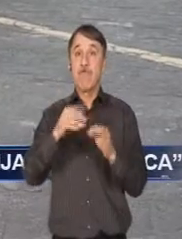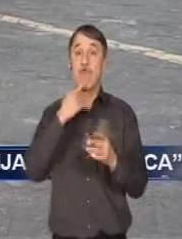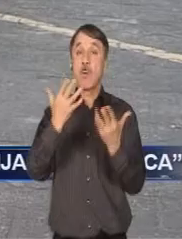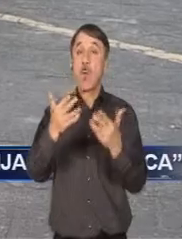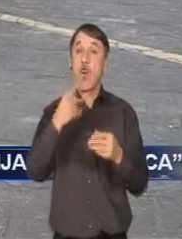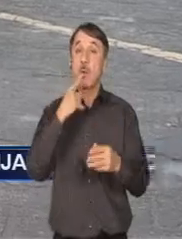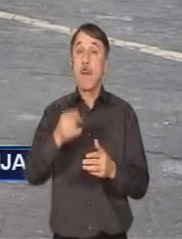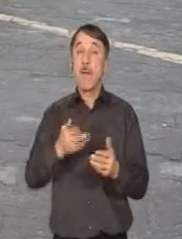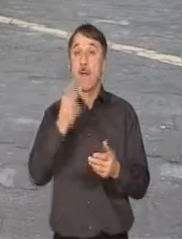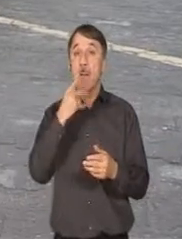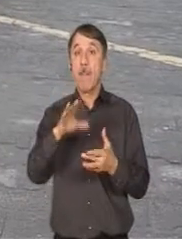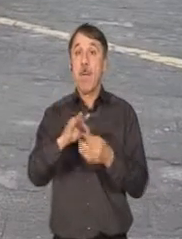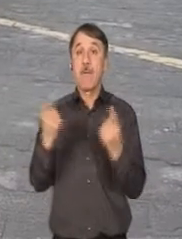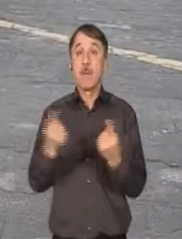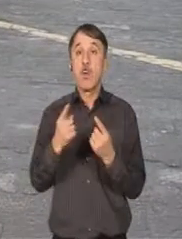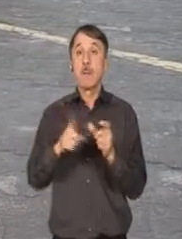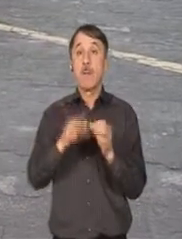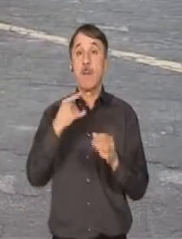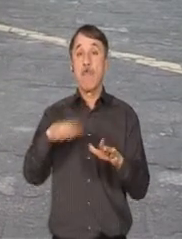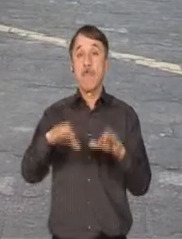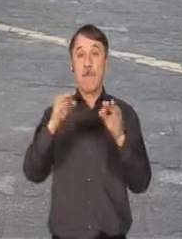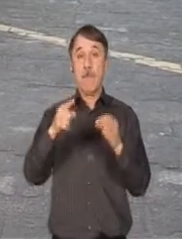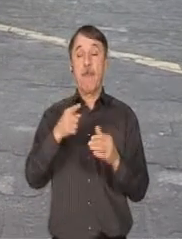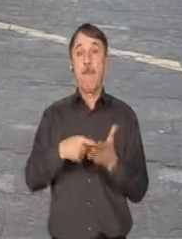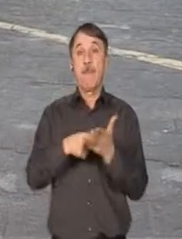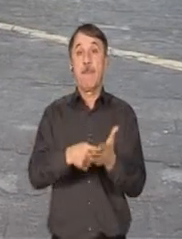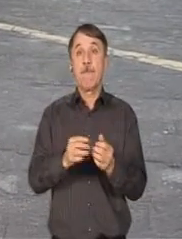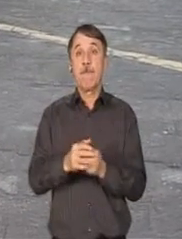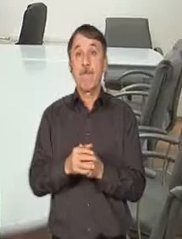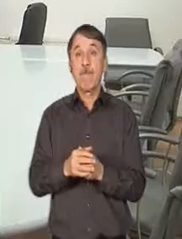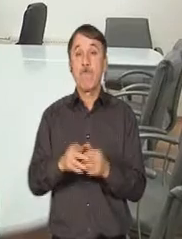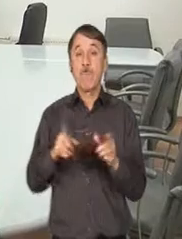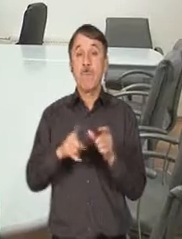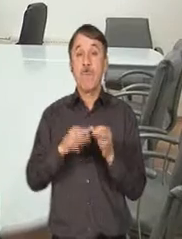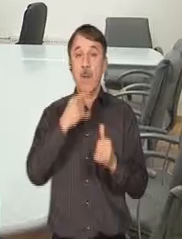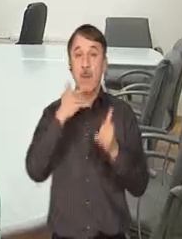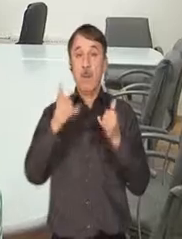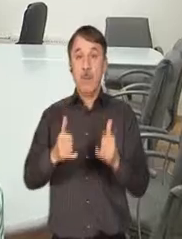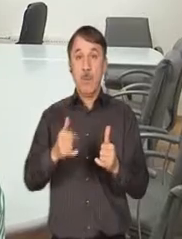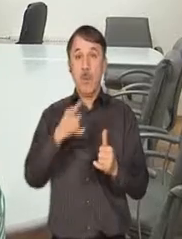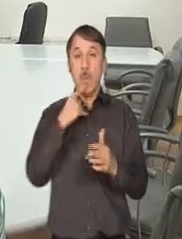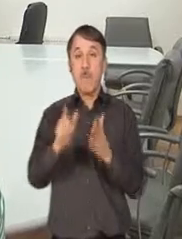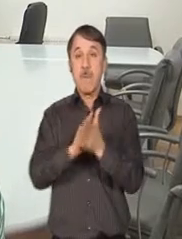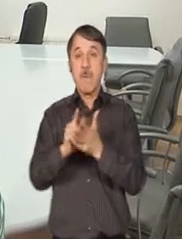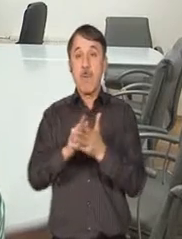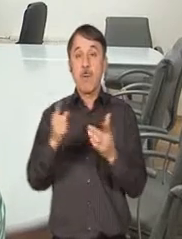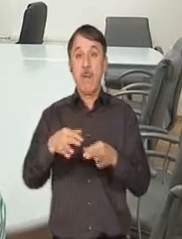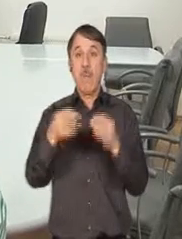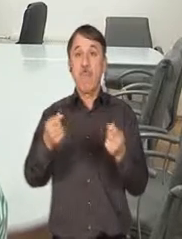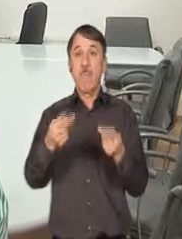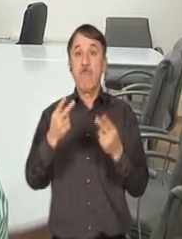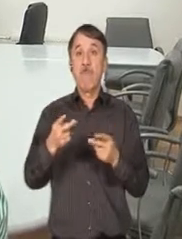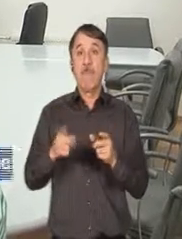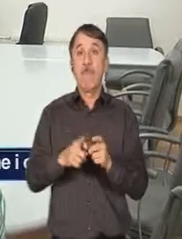da, ukoliko su propustili ovu licitaciju, mogu da se pojave na sljedećoj. To je zakonska obaveza. Znači, pošto radi o javnim